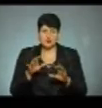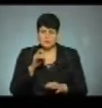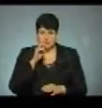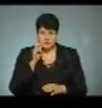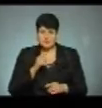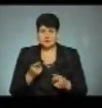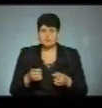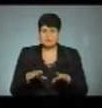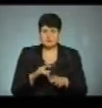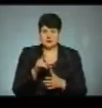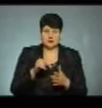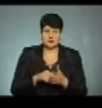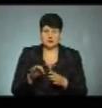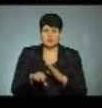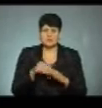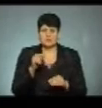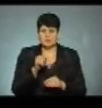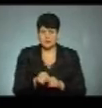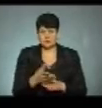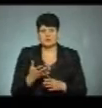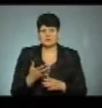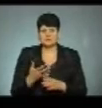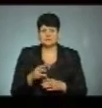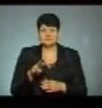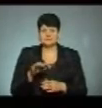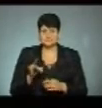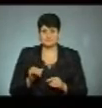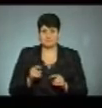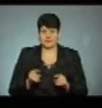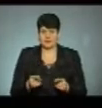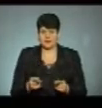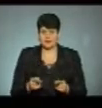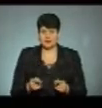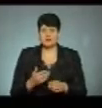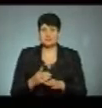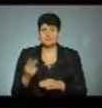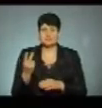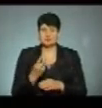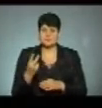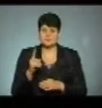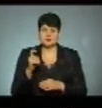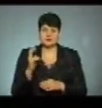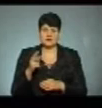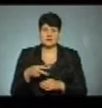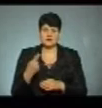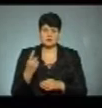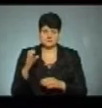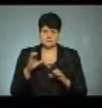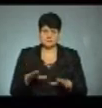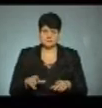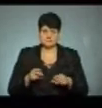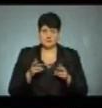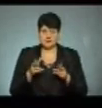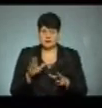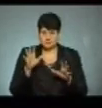також вирішується питання про обрання йому міри запобіжного заходу. Частина 2 статті 121 Кримінального кодексу України – це умисне